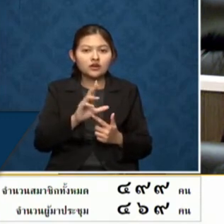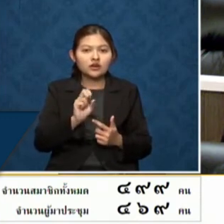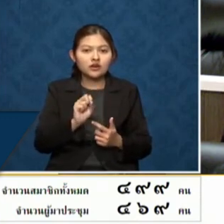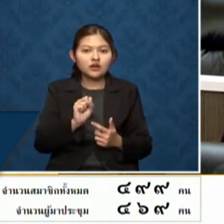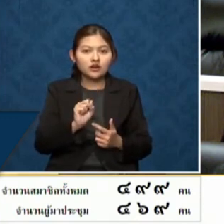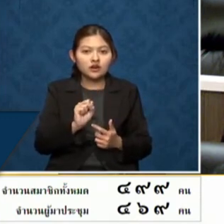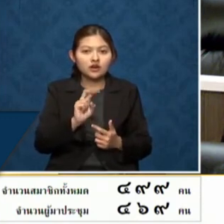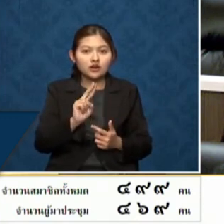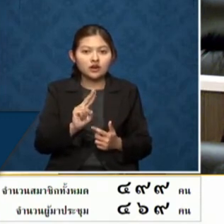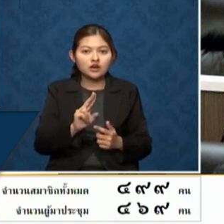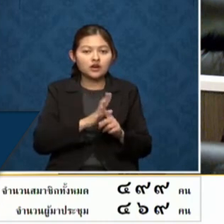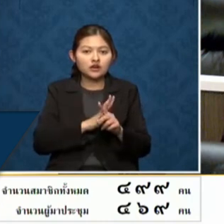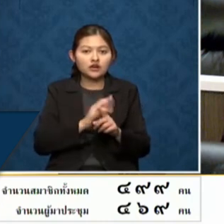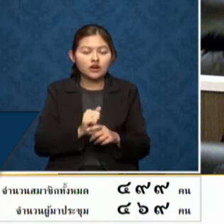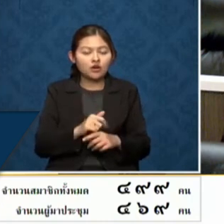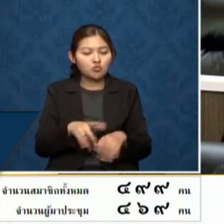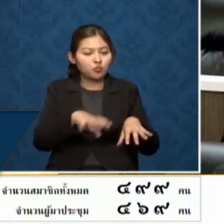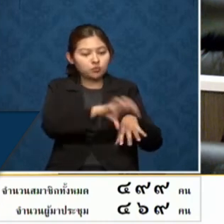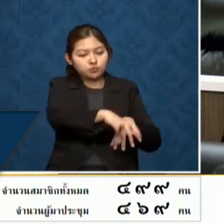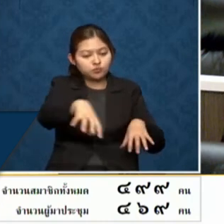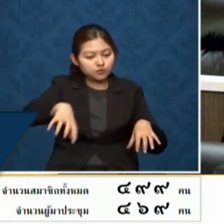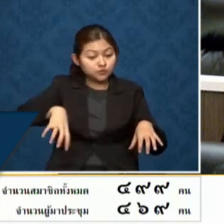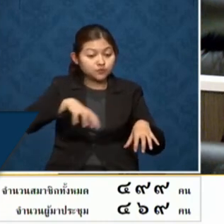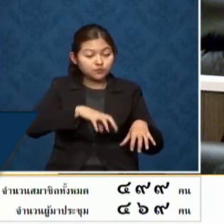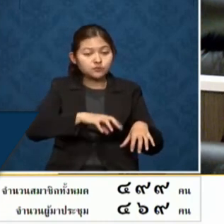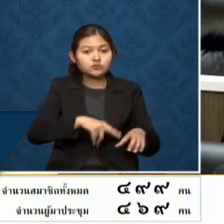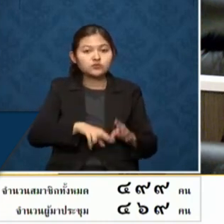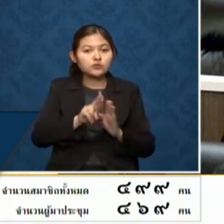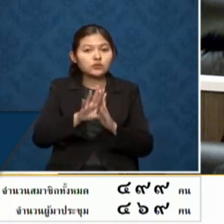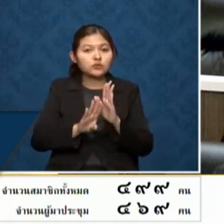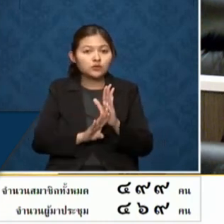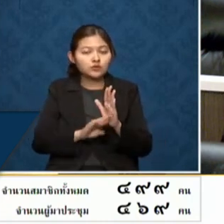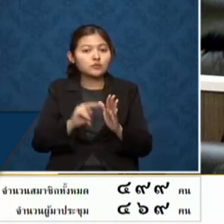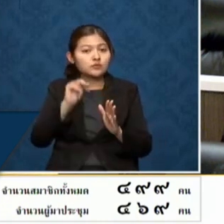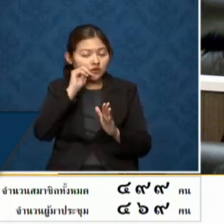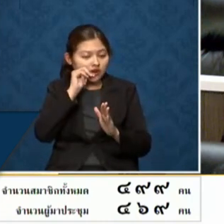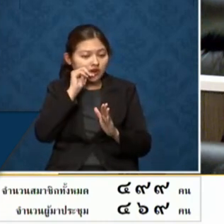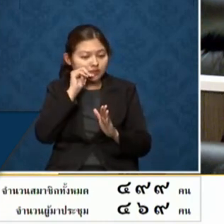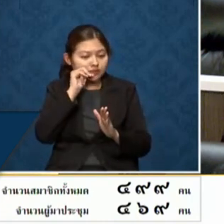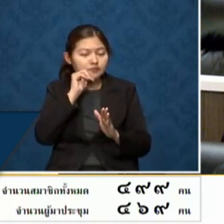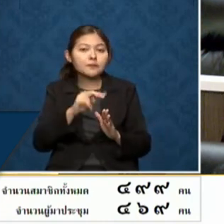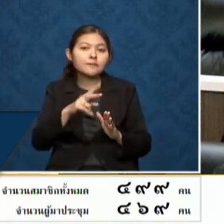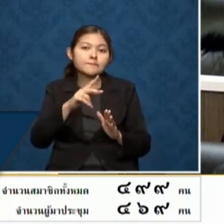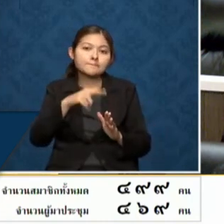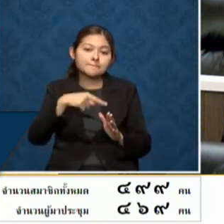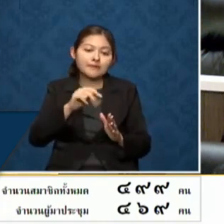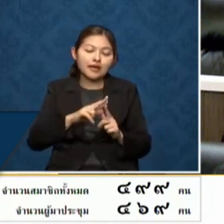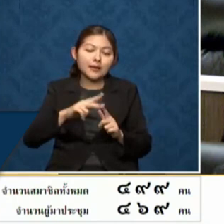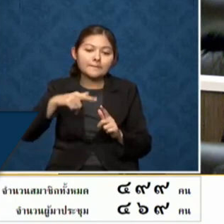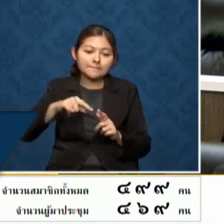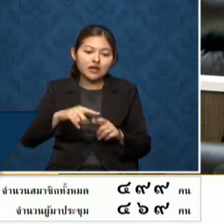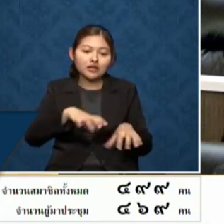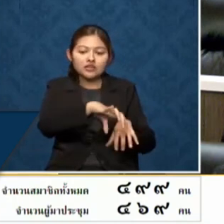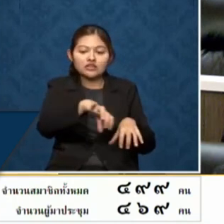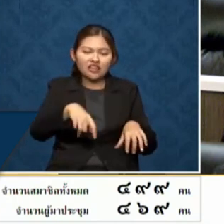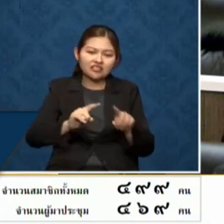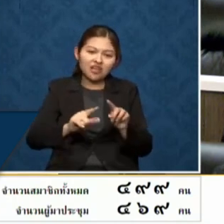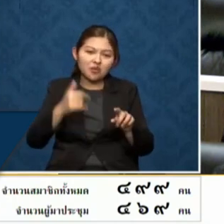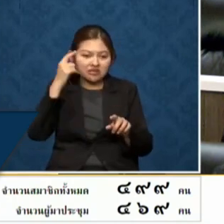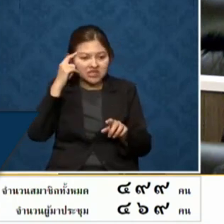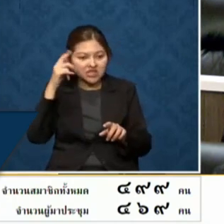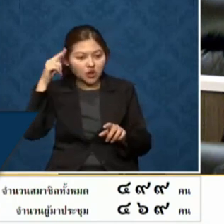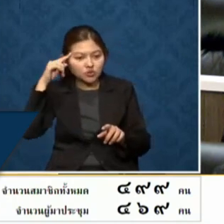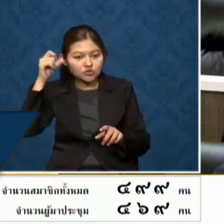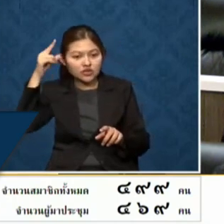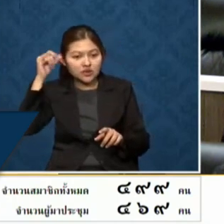มีหลายอปทนะครับที่มีการทำระบบน้ำประปาบาดาลนะครับแต่กลับถูกตีความว่าเป็นการจัดหารายได้นะครับ